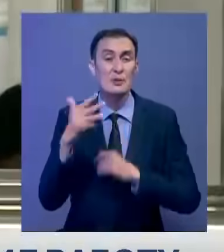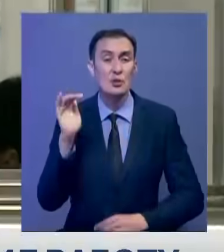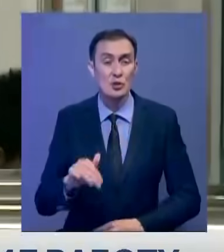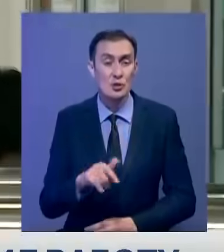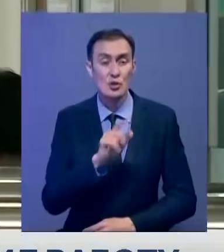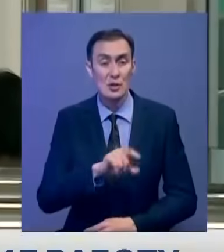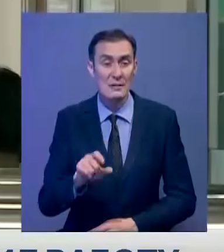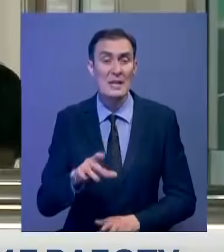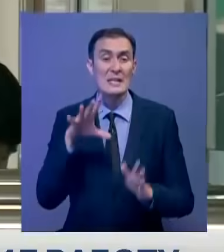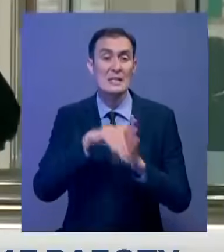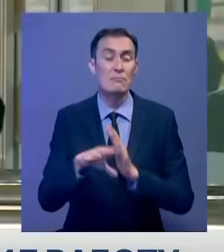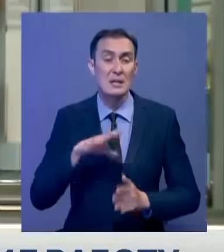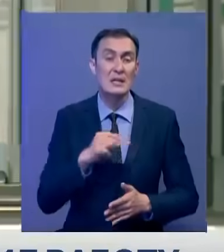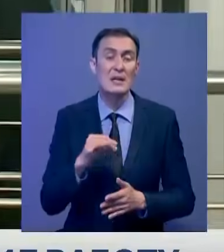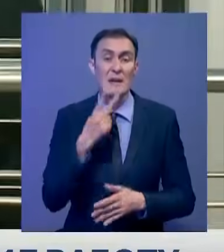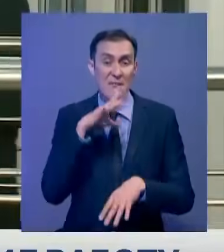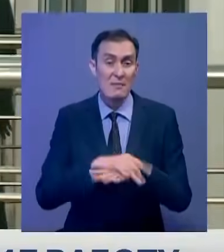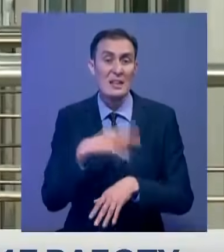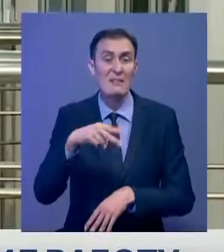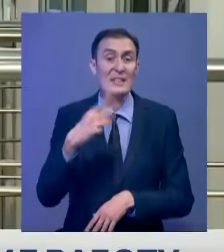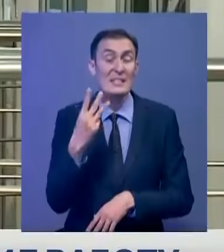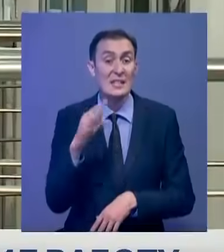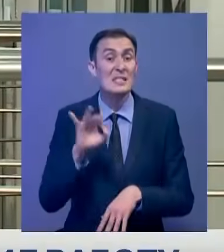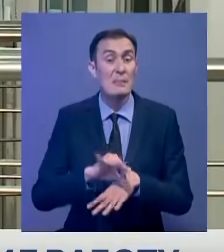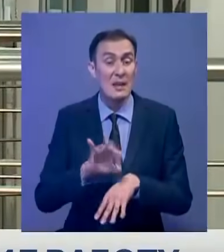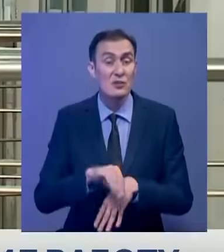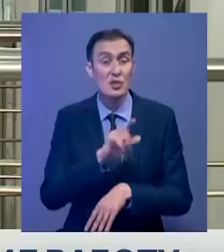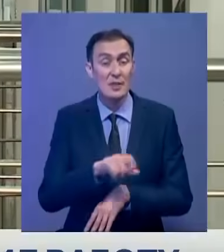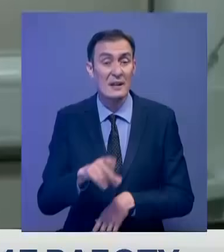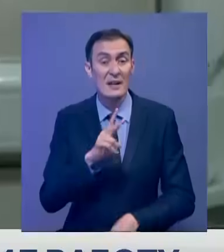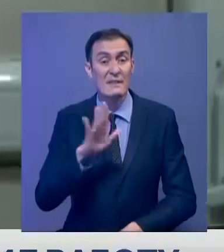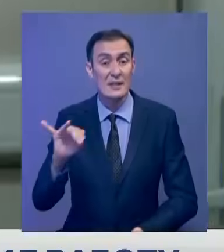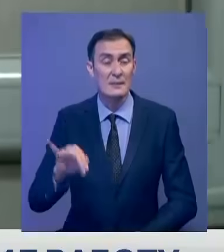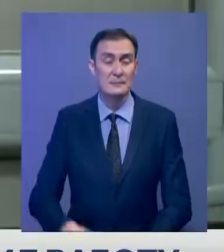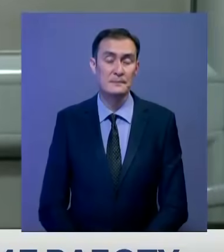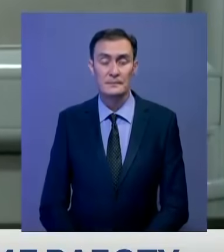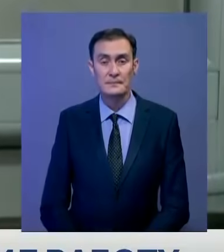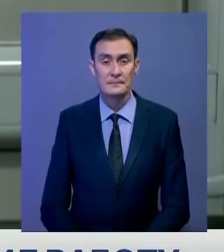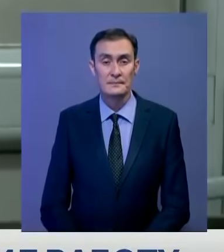185 тысяч человек. Среди них было выявлено 23 зараженных ковидом.